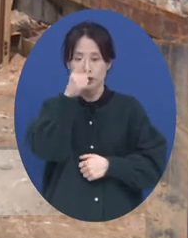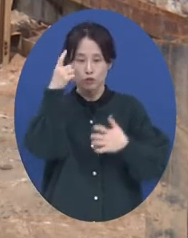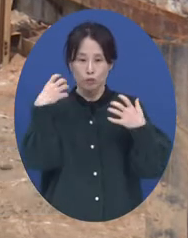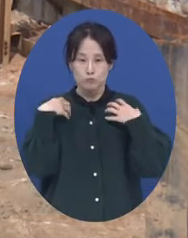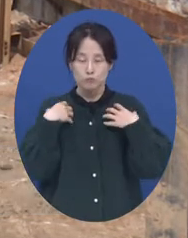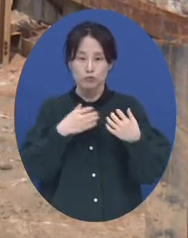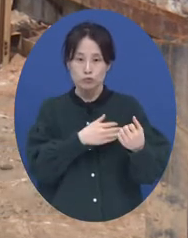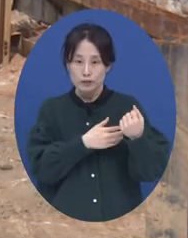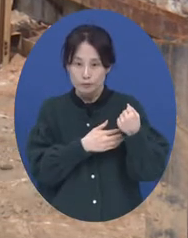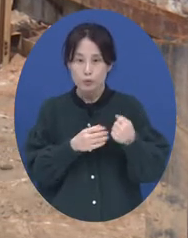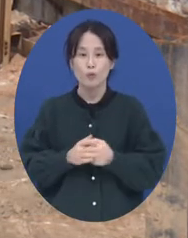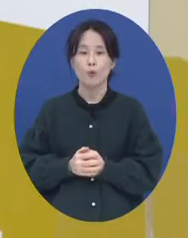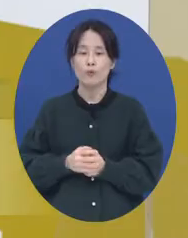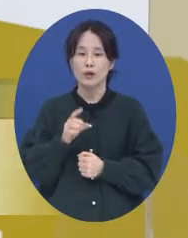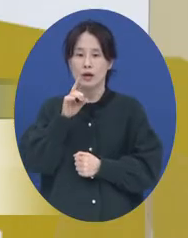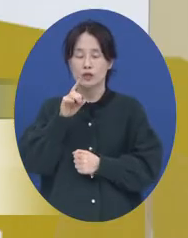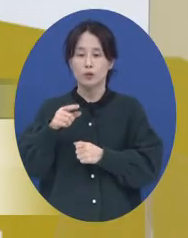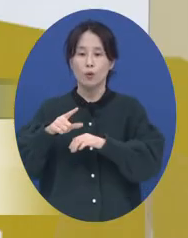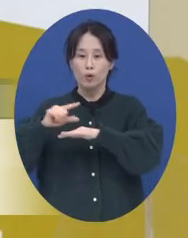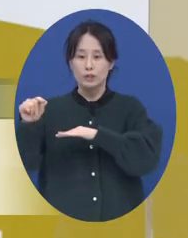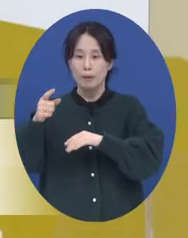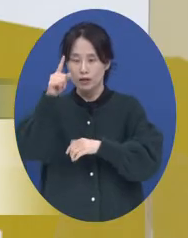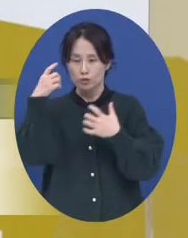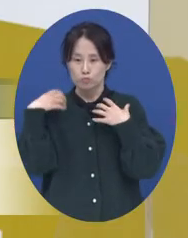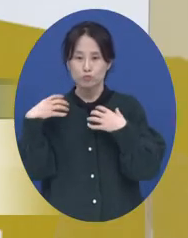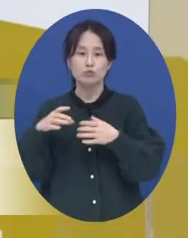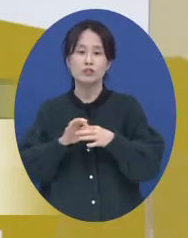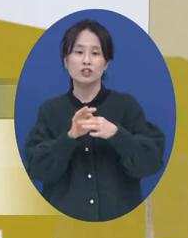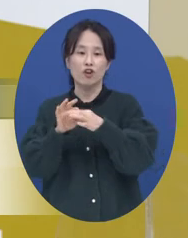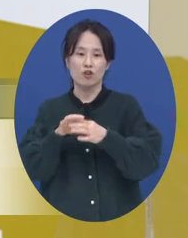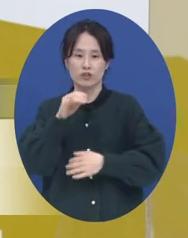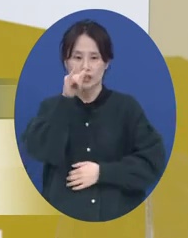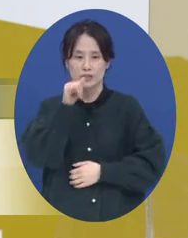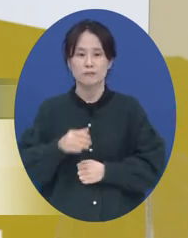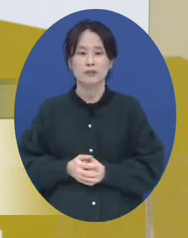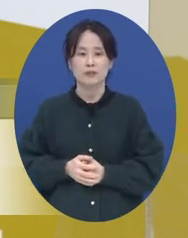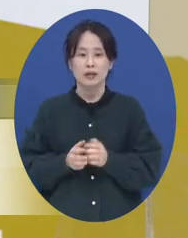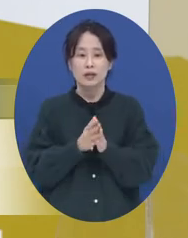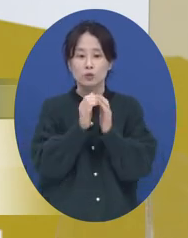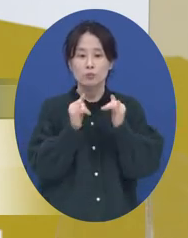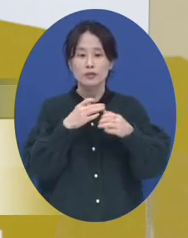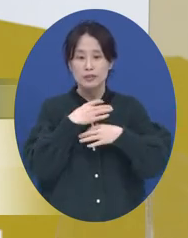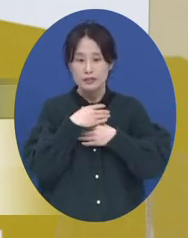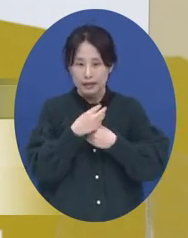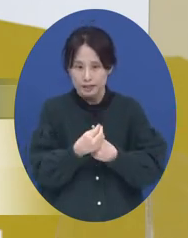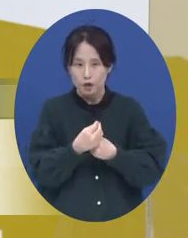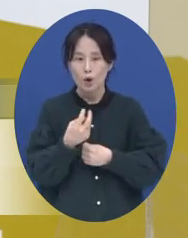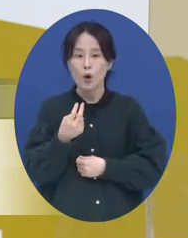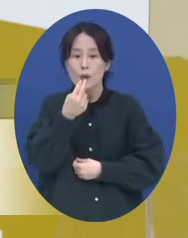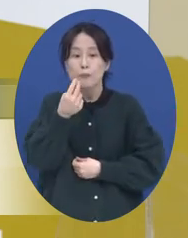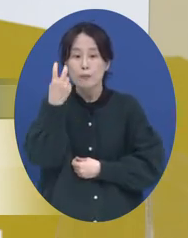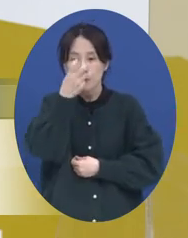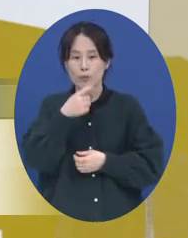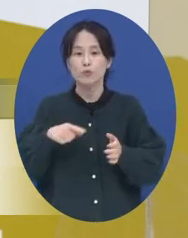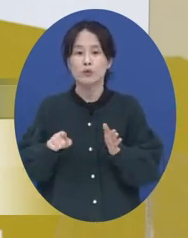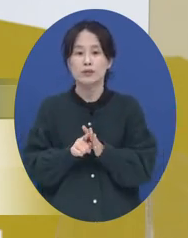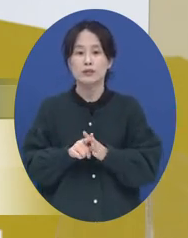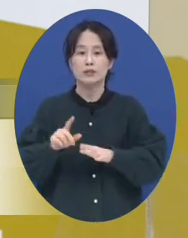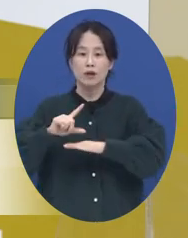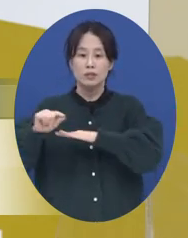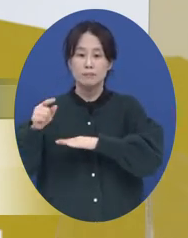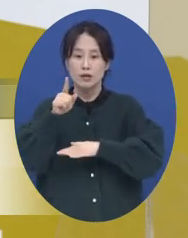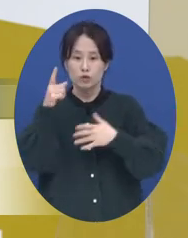의 공유 를 추진합니다 봉인의 완 정과 생명 보호 를 연 지방정부 의 근로감독 불황 풍요로운